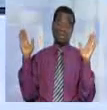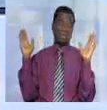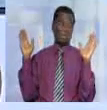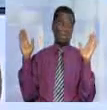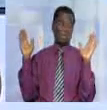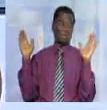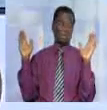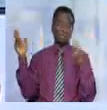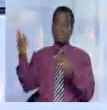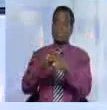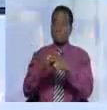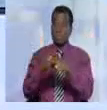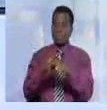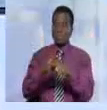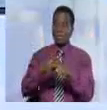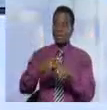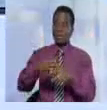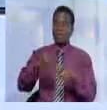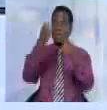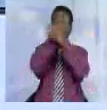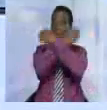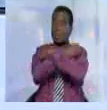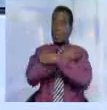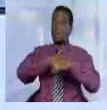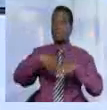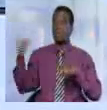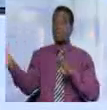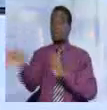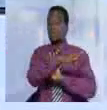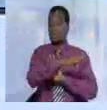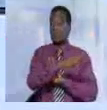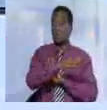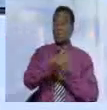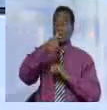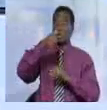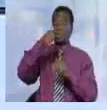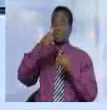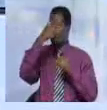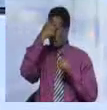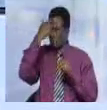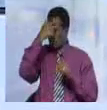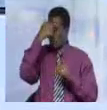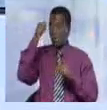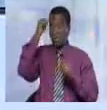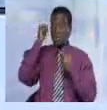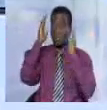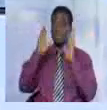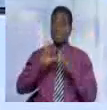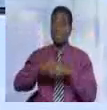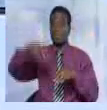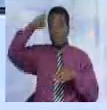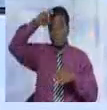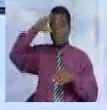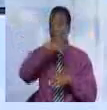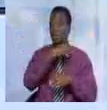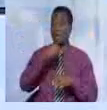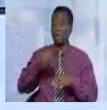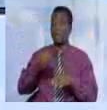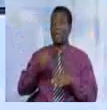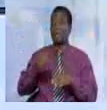Et puis en bref, l'Égypte expulse l'ambassadeur de Turquie après plusieurs jours de joute verbale. Les tensions